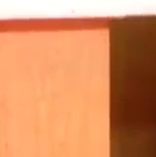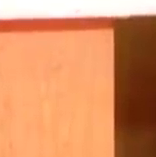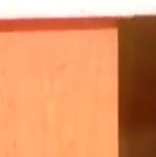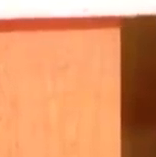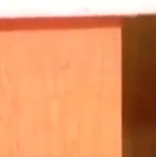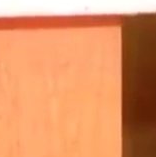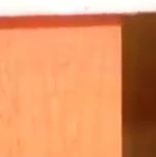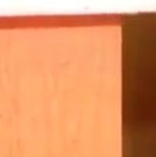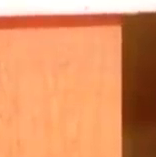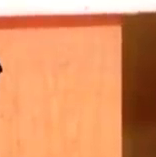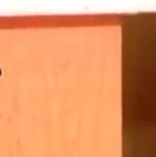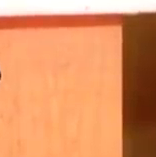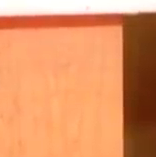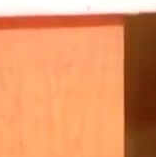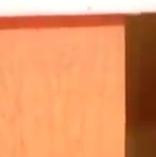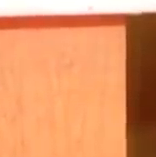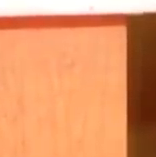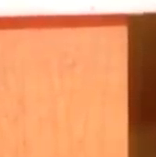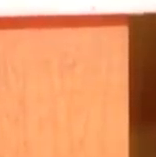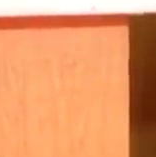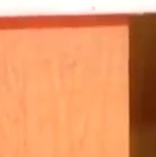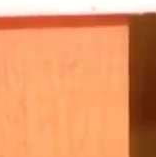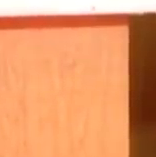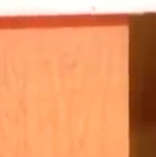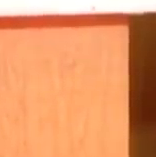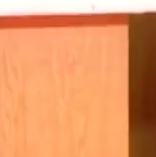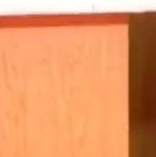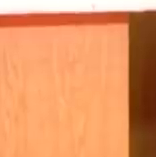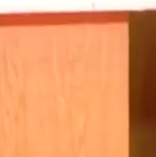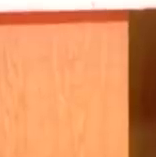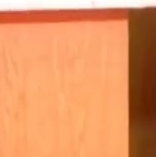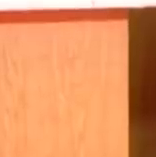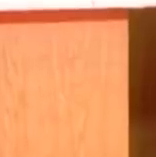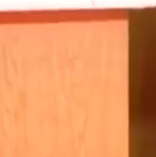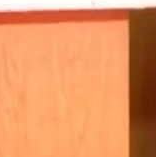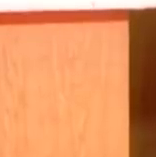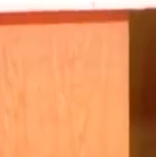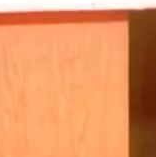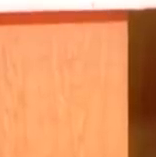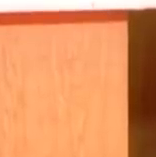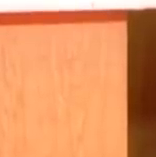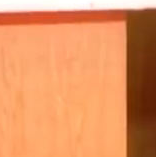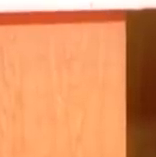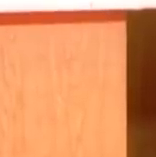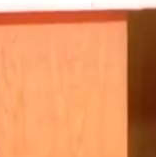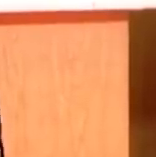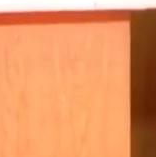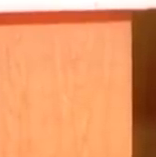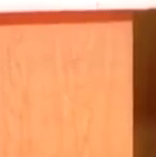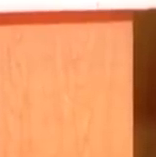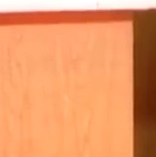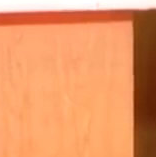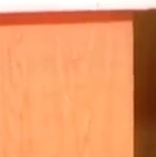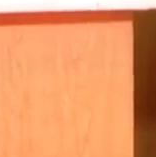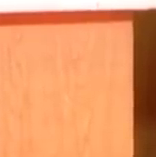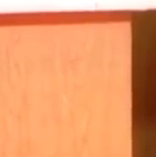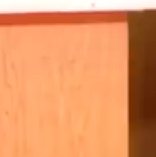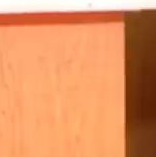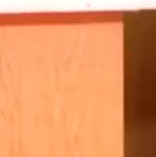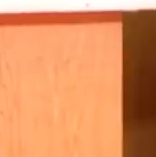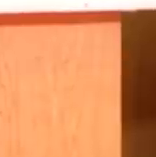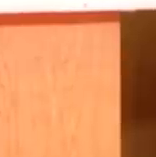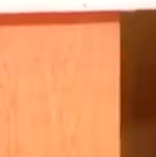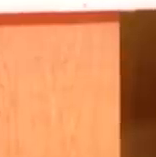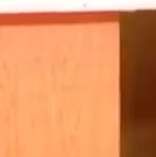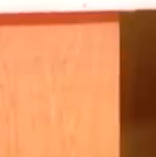balita. Panoorin ang unang balita sa unang hirit at iba pang award-winning newscast sa youtube.com/GMA News. I-click lang ang